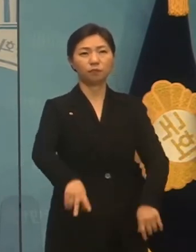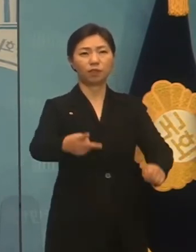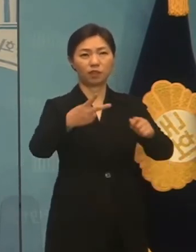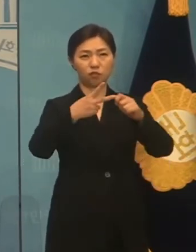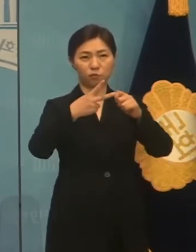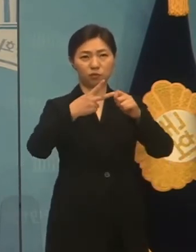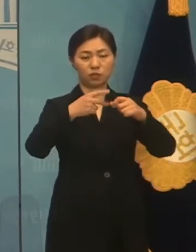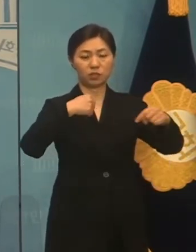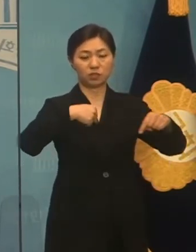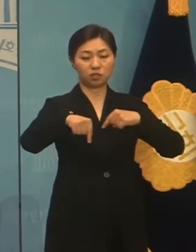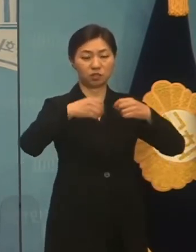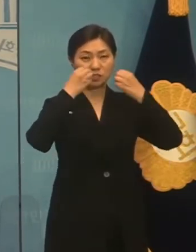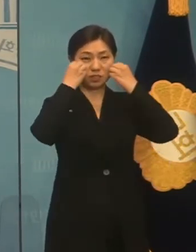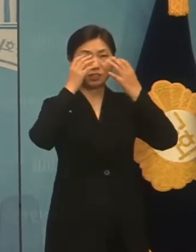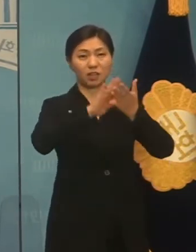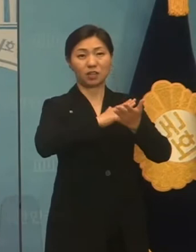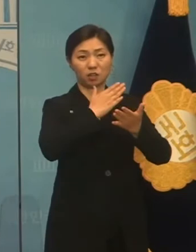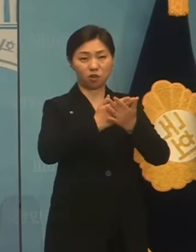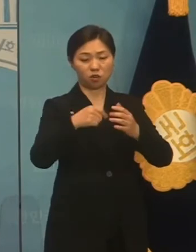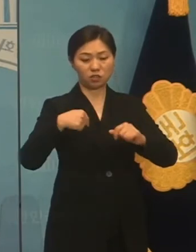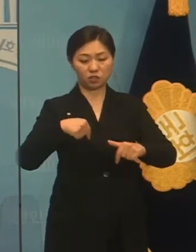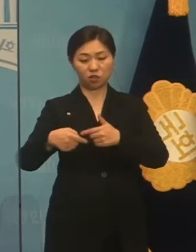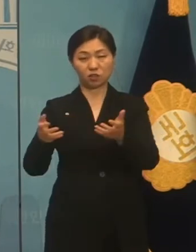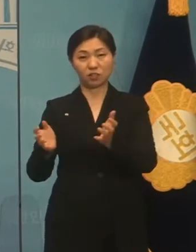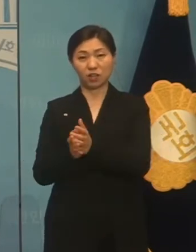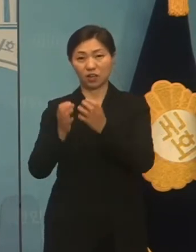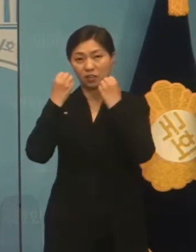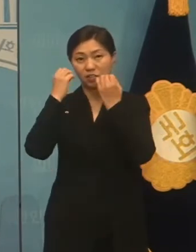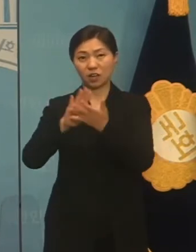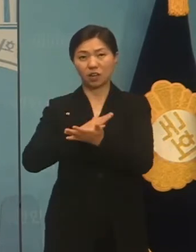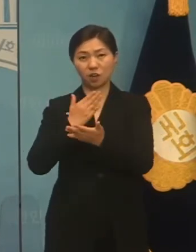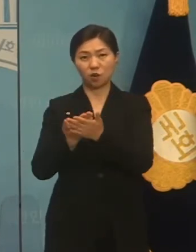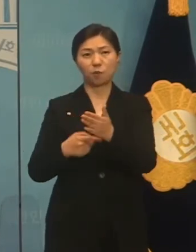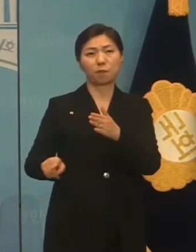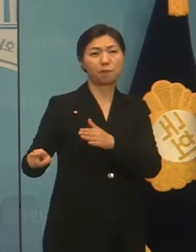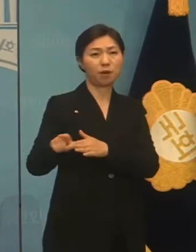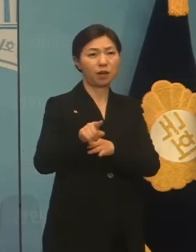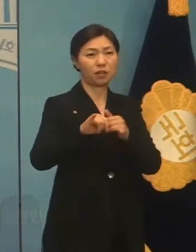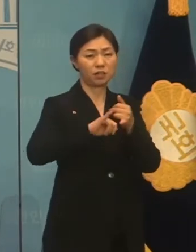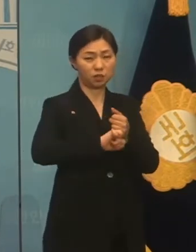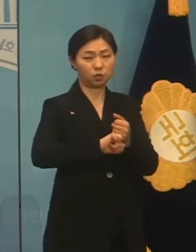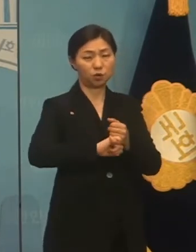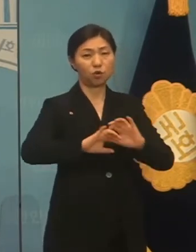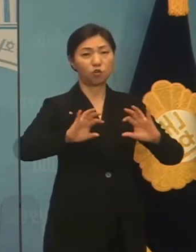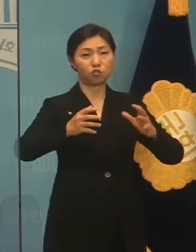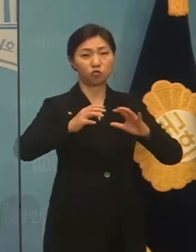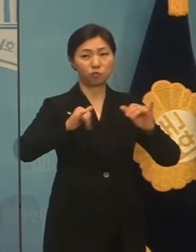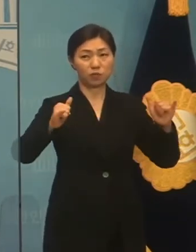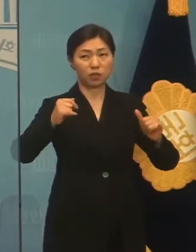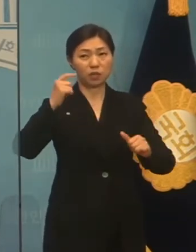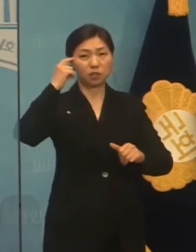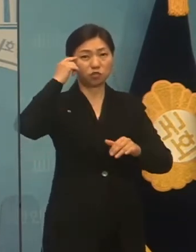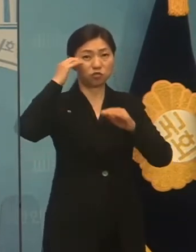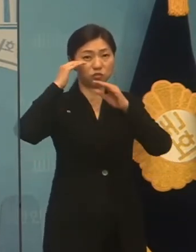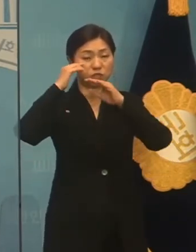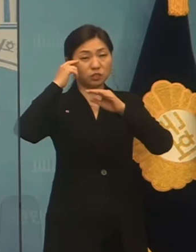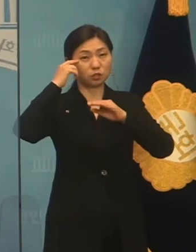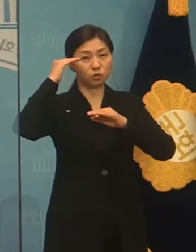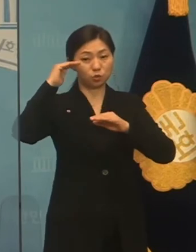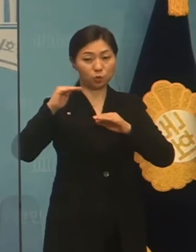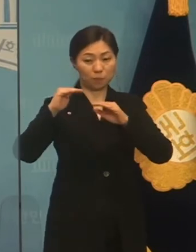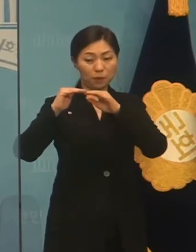둘째, 정치개혁, 정당개혁에 앞장서겠습니다. 국민의 눈높이에 맞춘